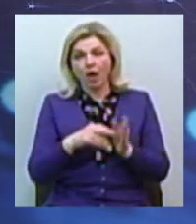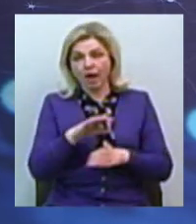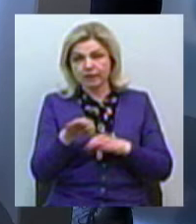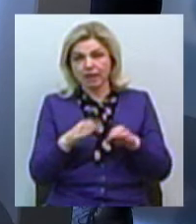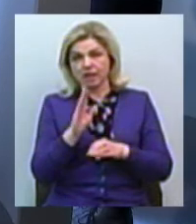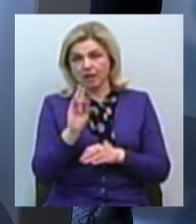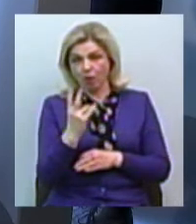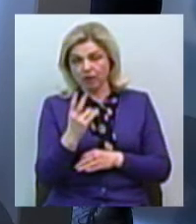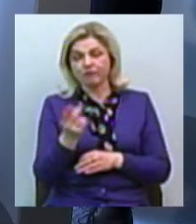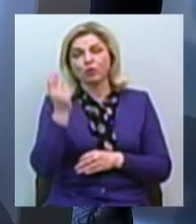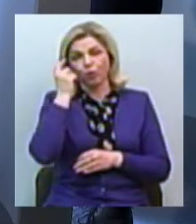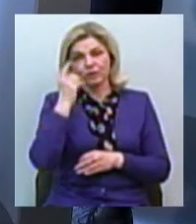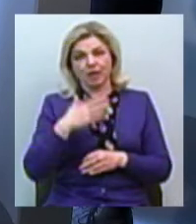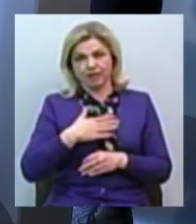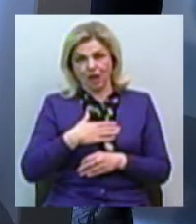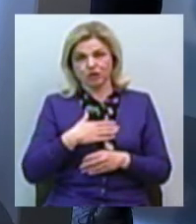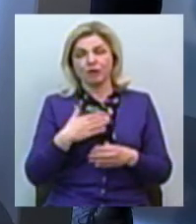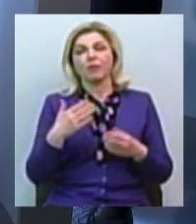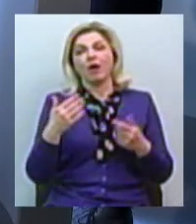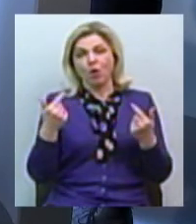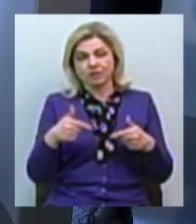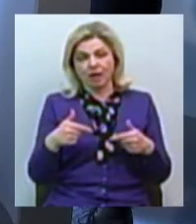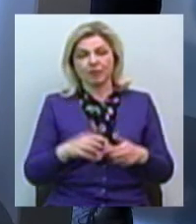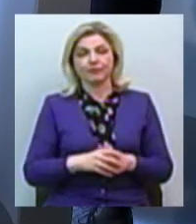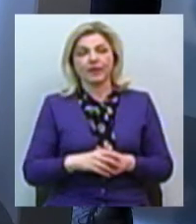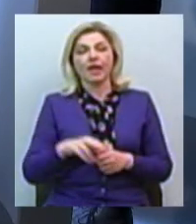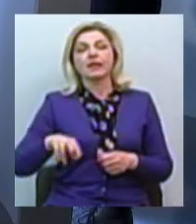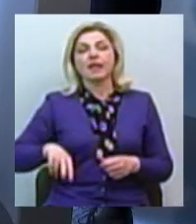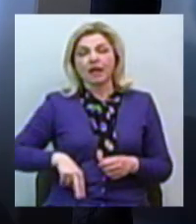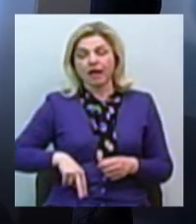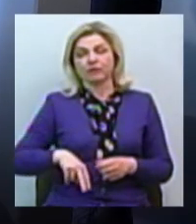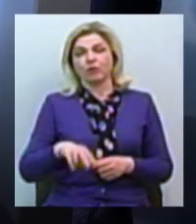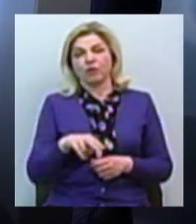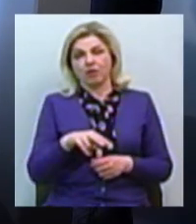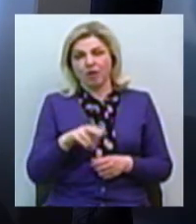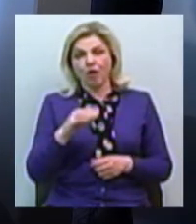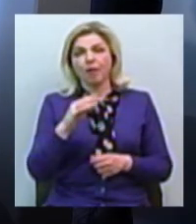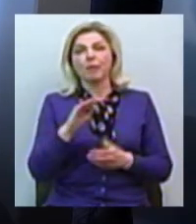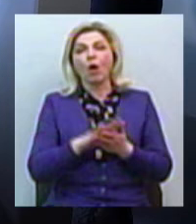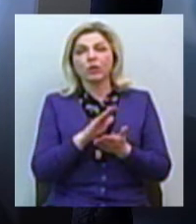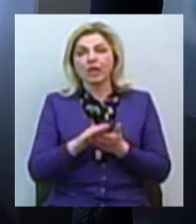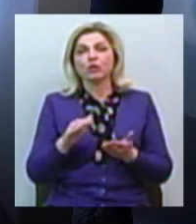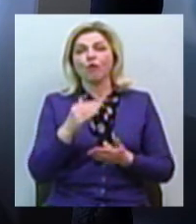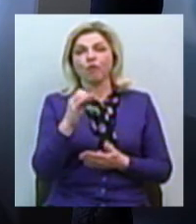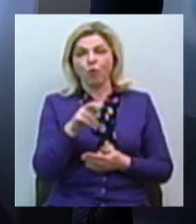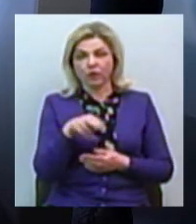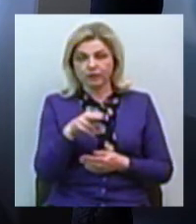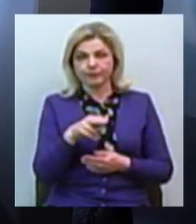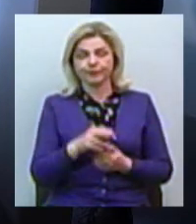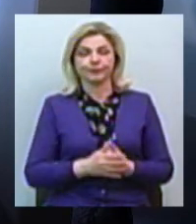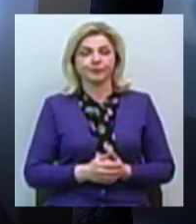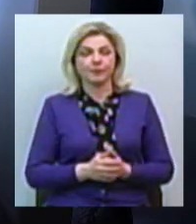гостями. Олеся Братусь, заступниця директора регіонального фонду підтримки підприємства Миколаївській області. Вітаю, Олеся. Лукаш